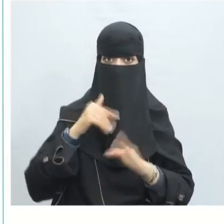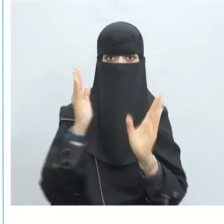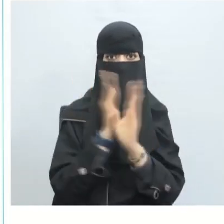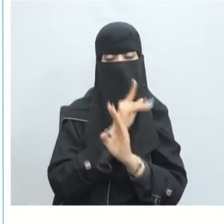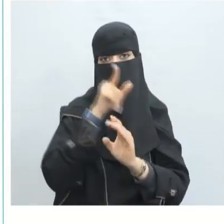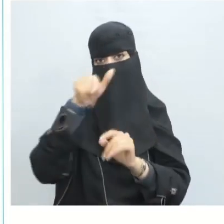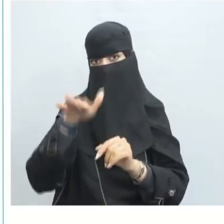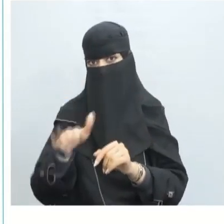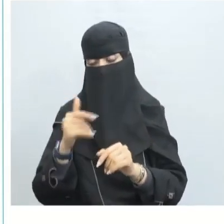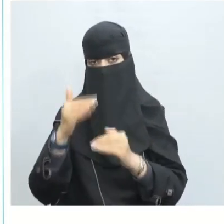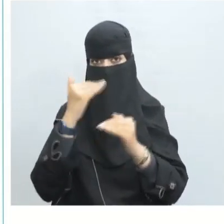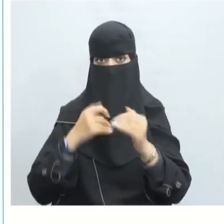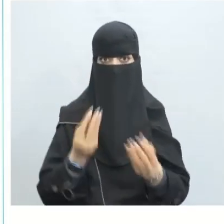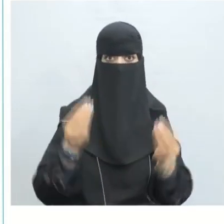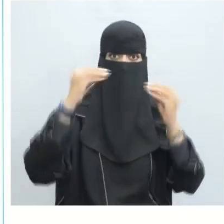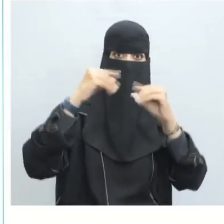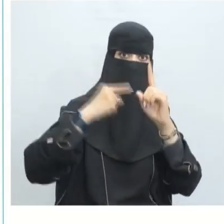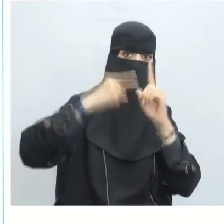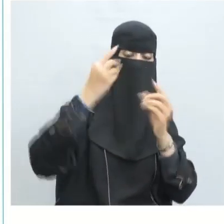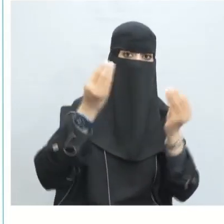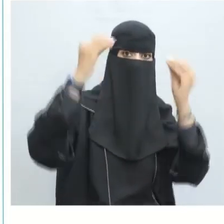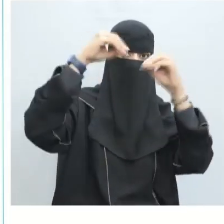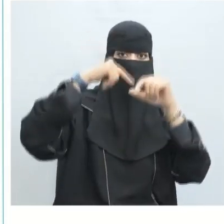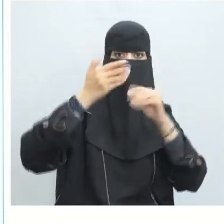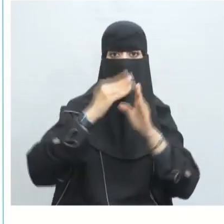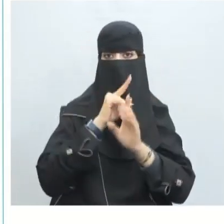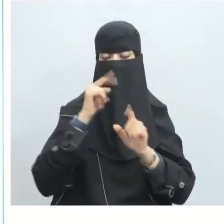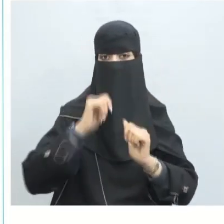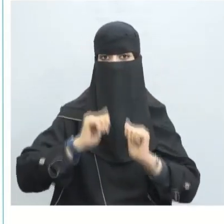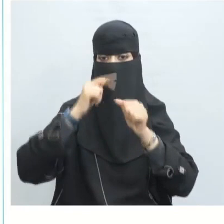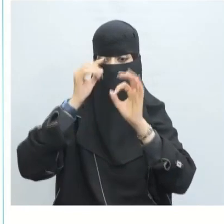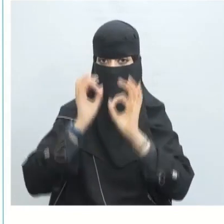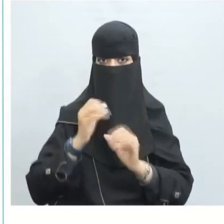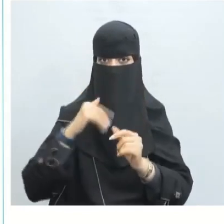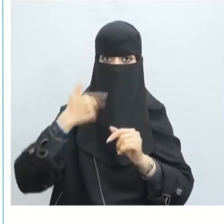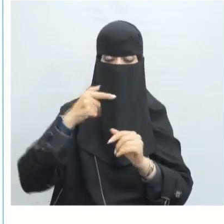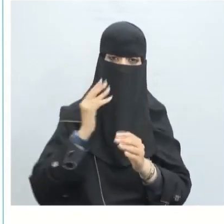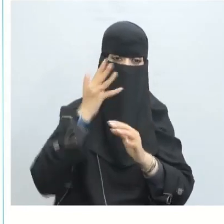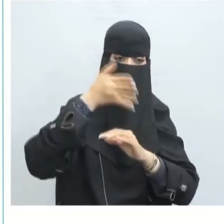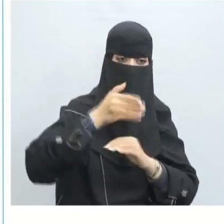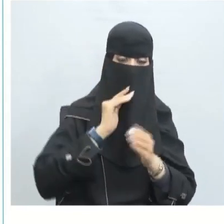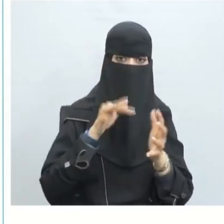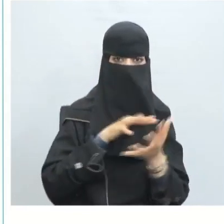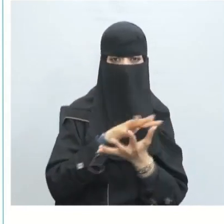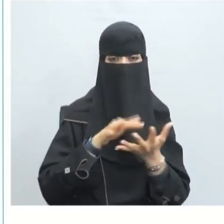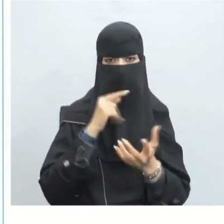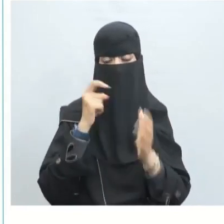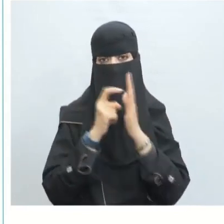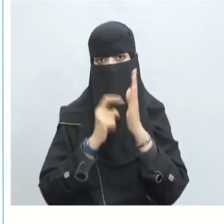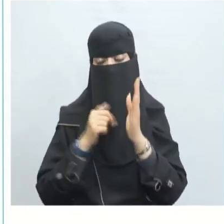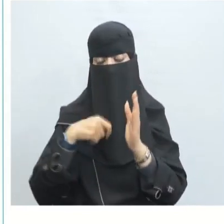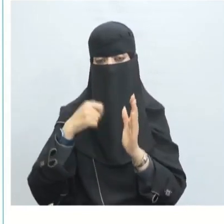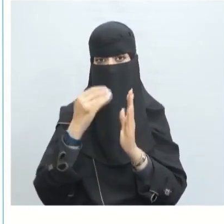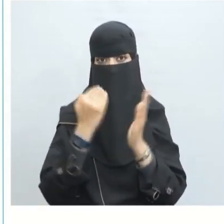عليها بمصاريف وتكاليف اضافيه وبالتالي قد لا تستطيع التزام ومن ثم تدخل في مشاكل قانونيه